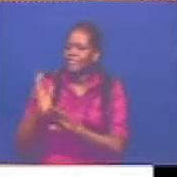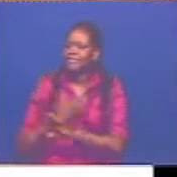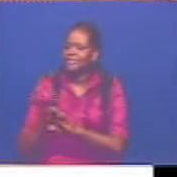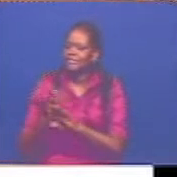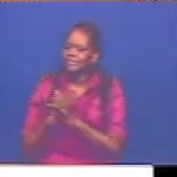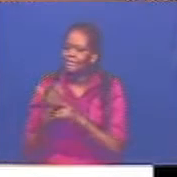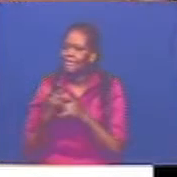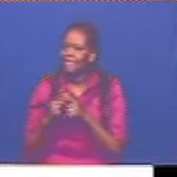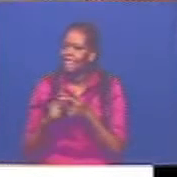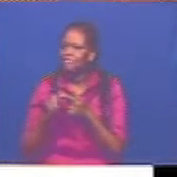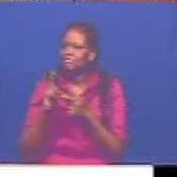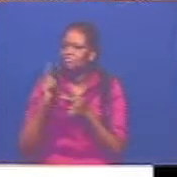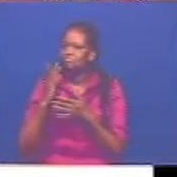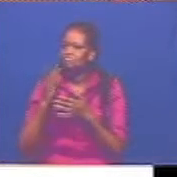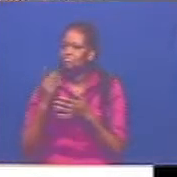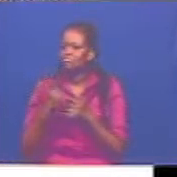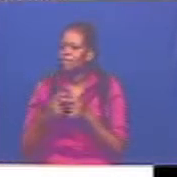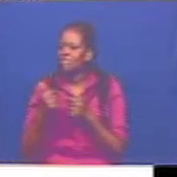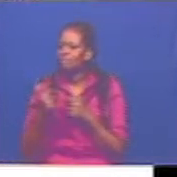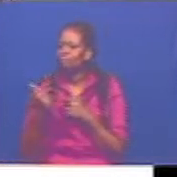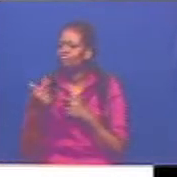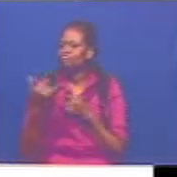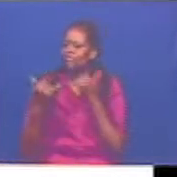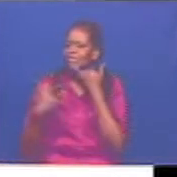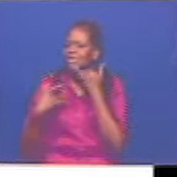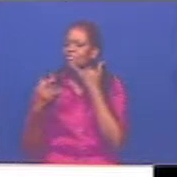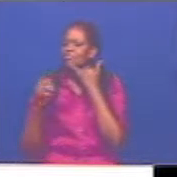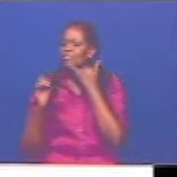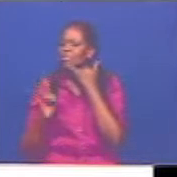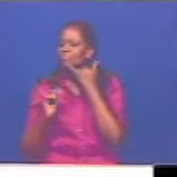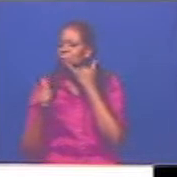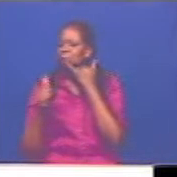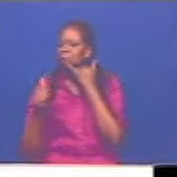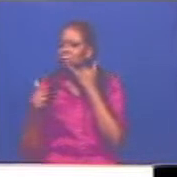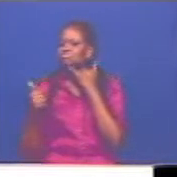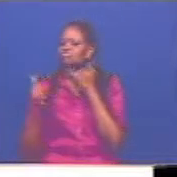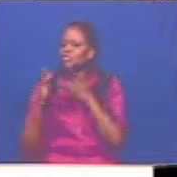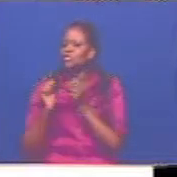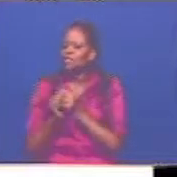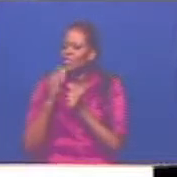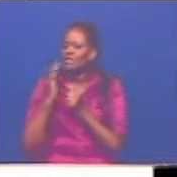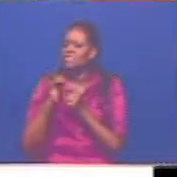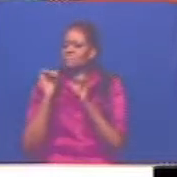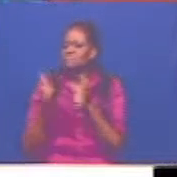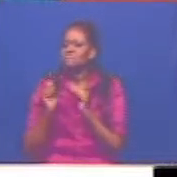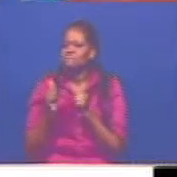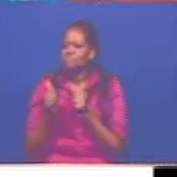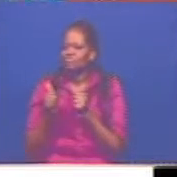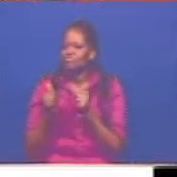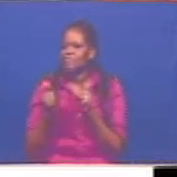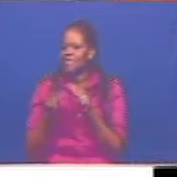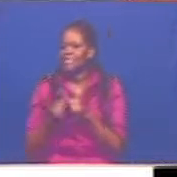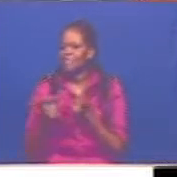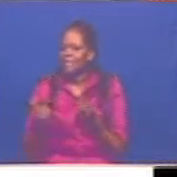kuna some days King Kaka ananipigia na bro track poa, nataka tufanye collab, unaona, sababu nimefanya muziki mzuri. The same time it